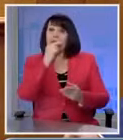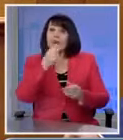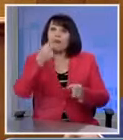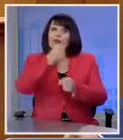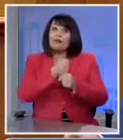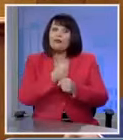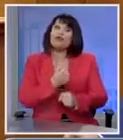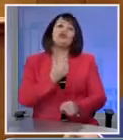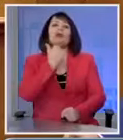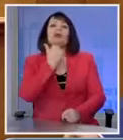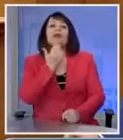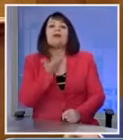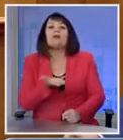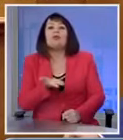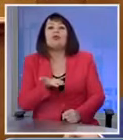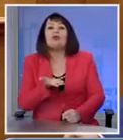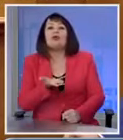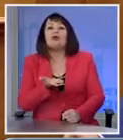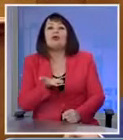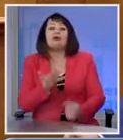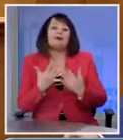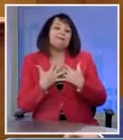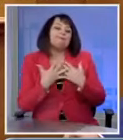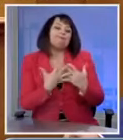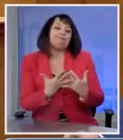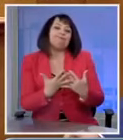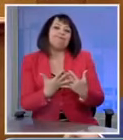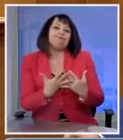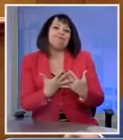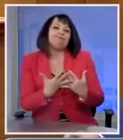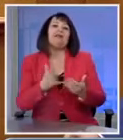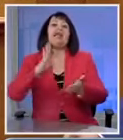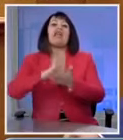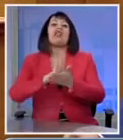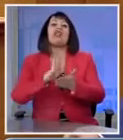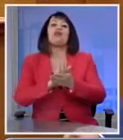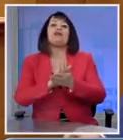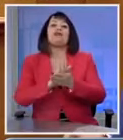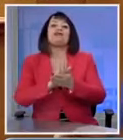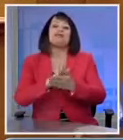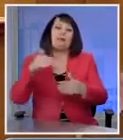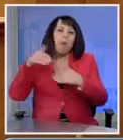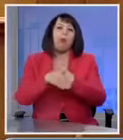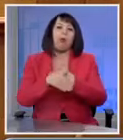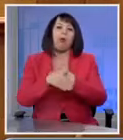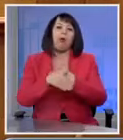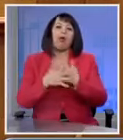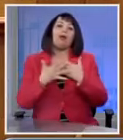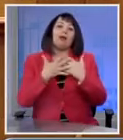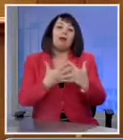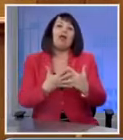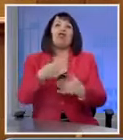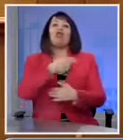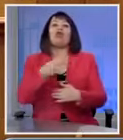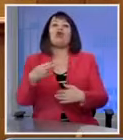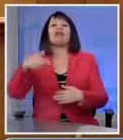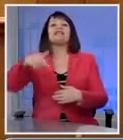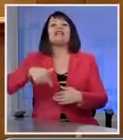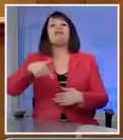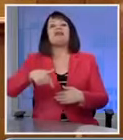γίνεται επειδή σας αγάπησαν οι εκδότες χρεοκοπημένοι, ούτε επειδή σας αγάπησε ο κ. Θοδωράκης και η κυρία